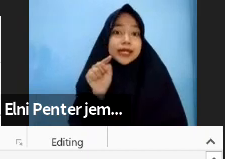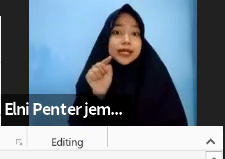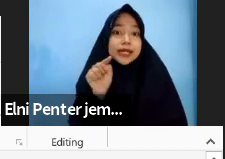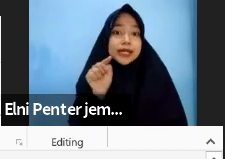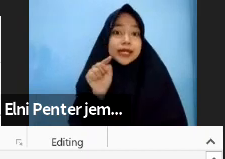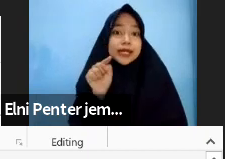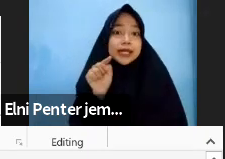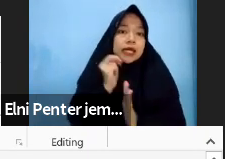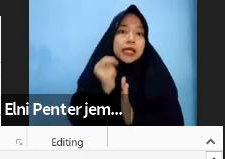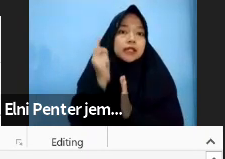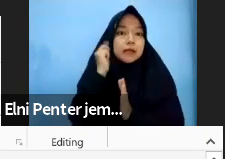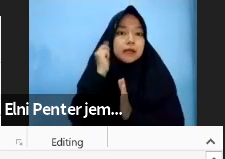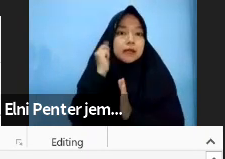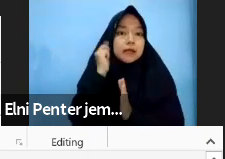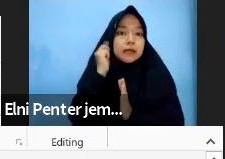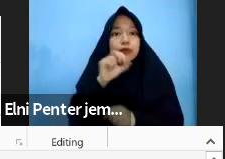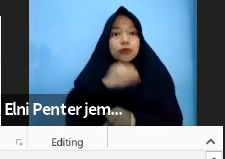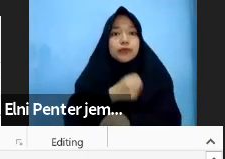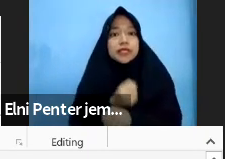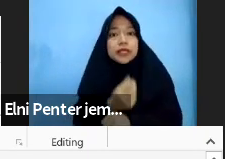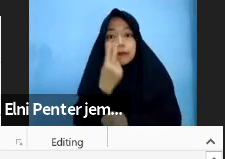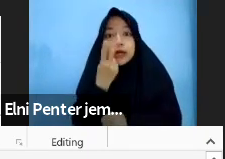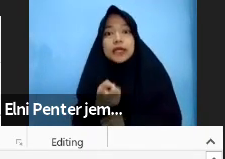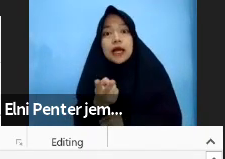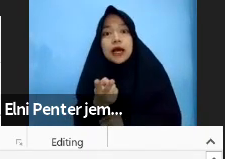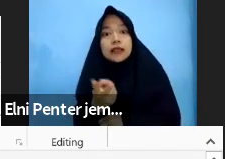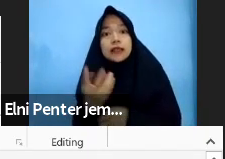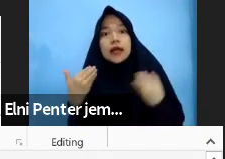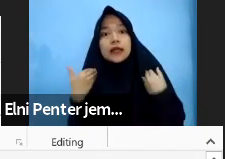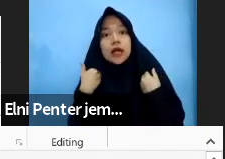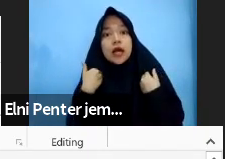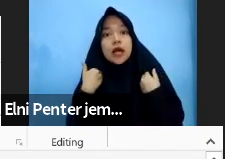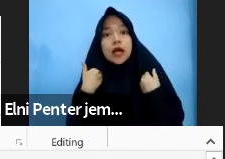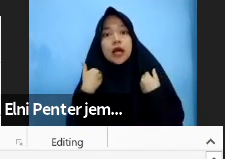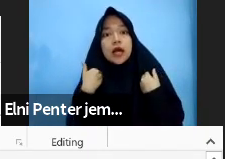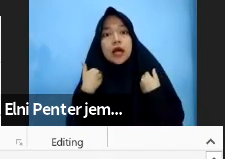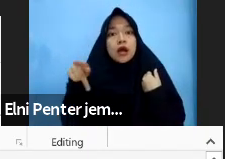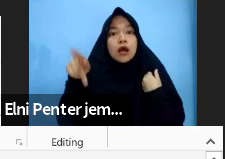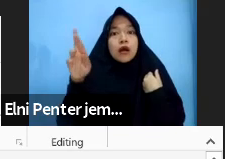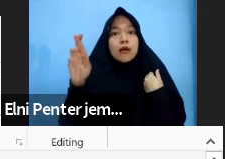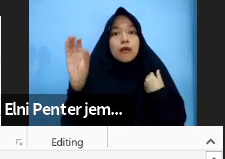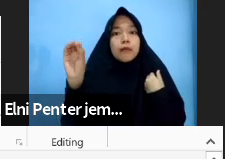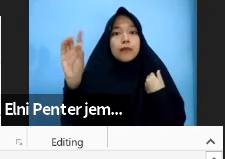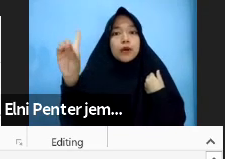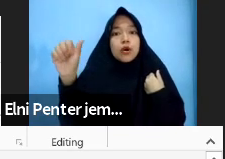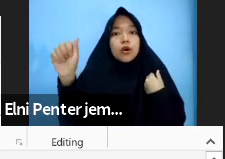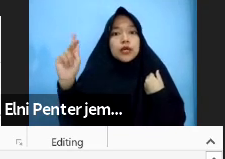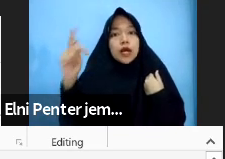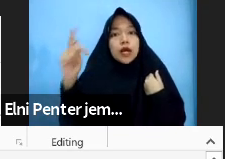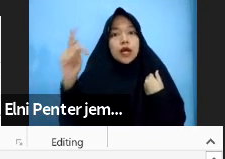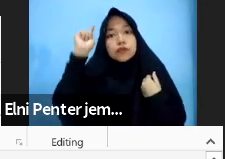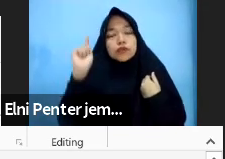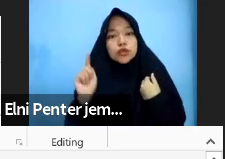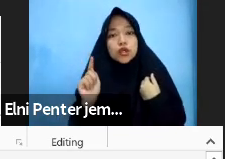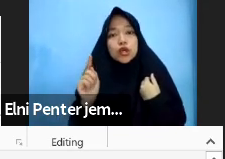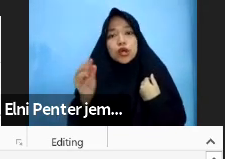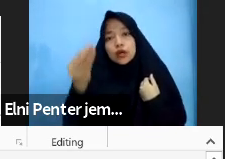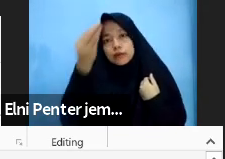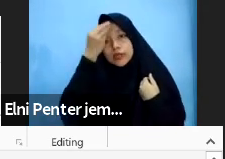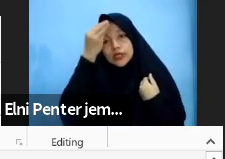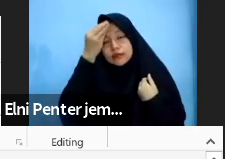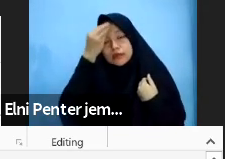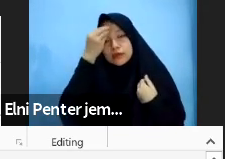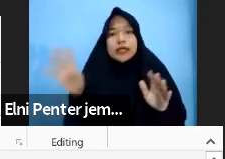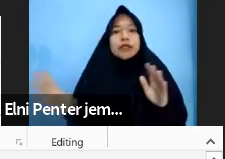produk-produk untuk teman-teman guru berkebutuhan khusus dan siswa-siswi berkebutuhan khusus ini mungkin